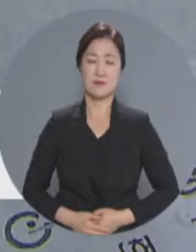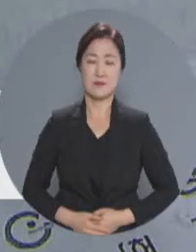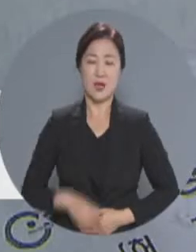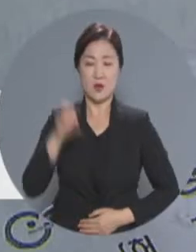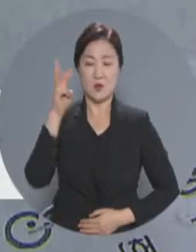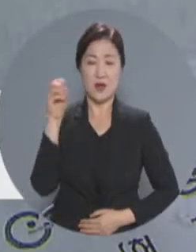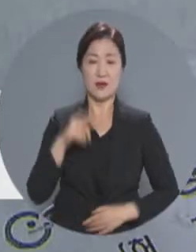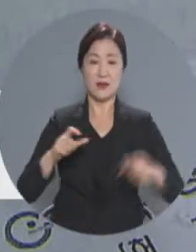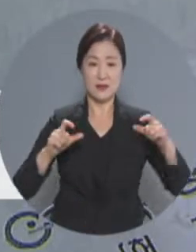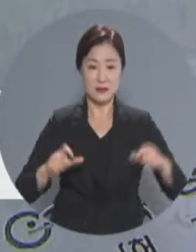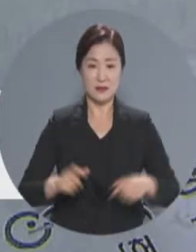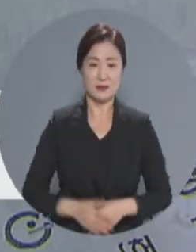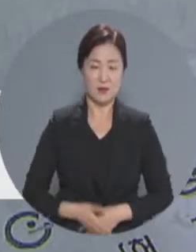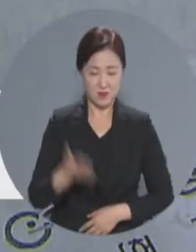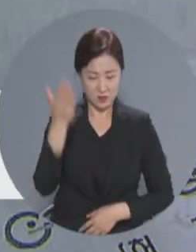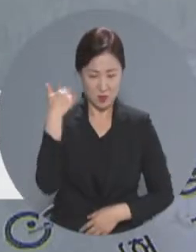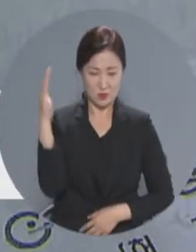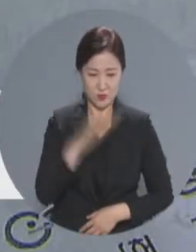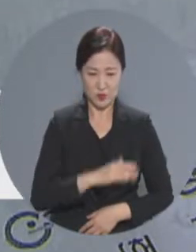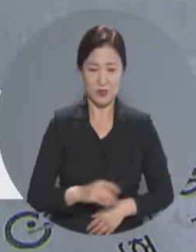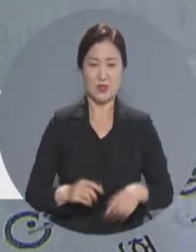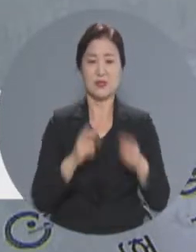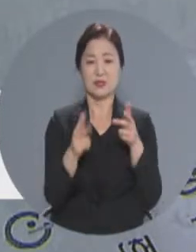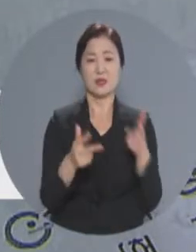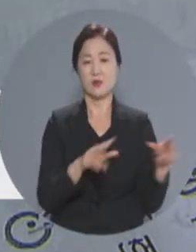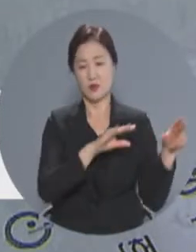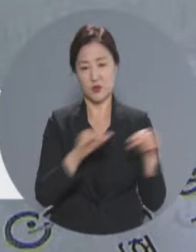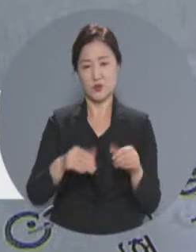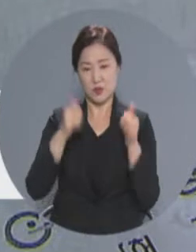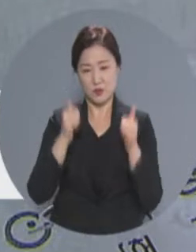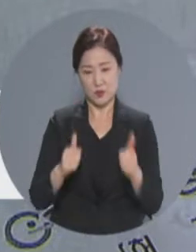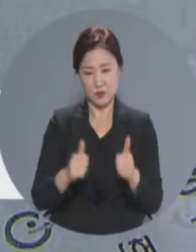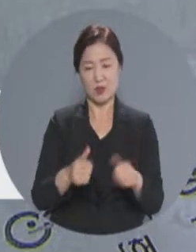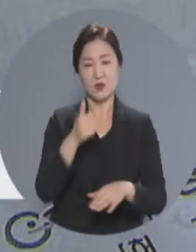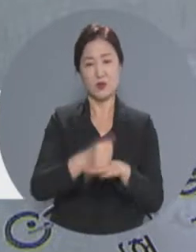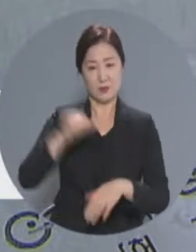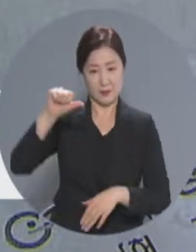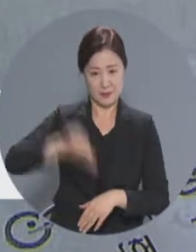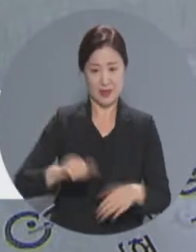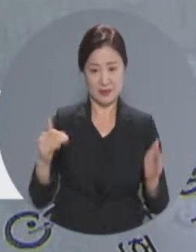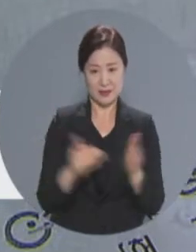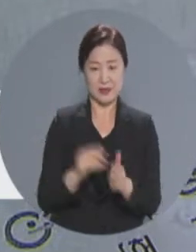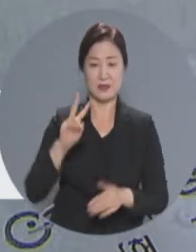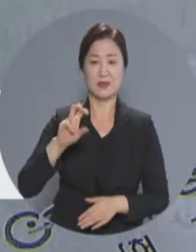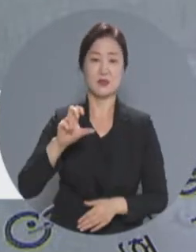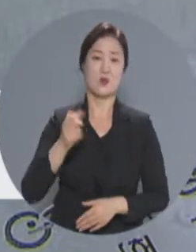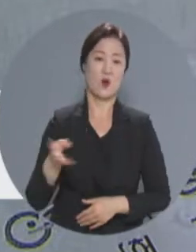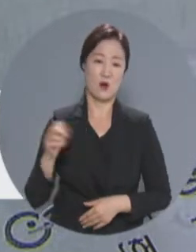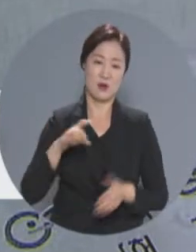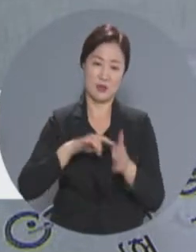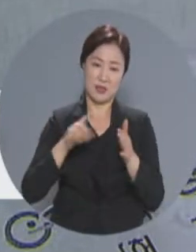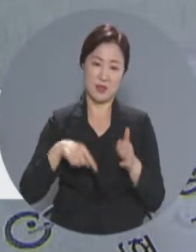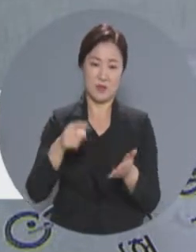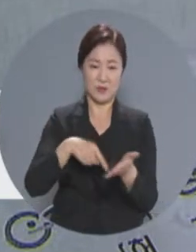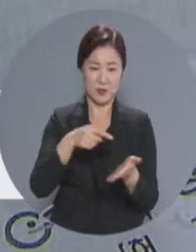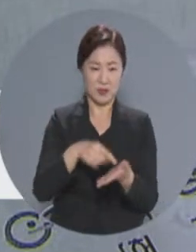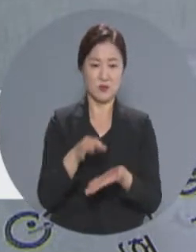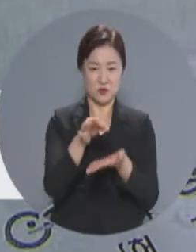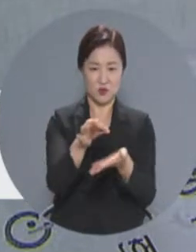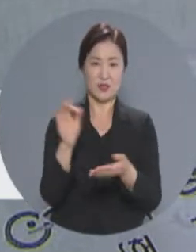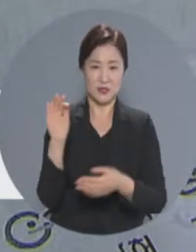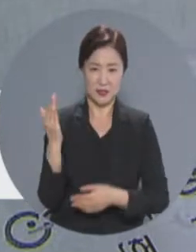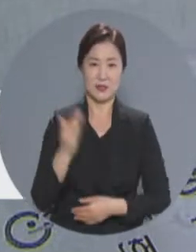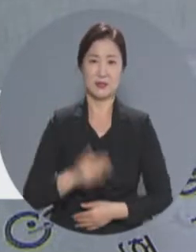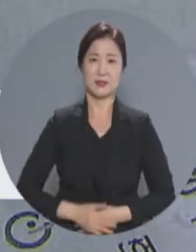광양 씨가 10여 년 동안 진행돼온 사업 중지 소송에서 결국 패소하면서 25억 원이 넘는 세금을 손해배상금으로